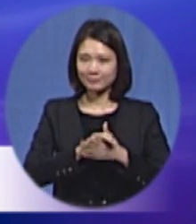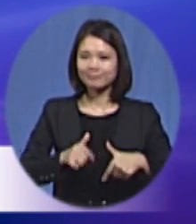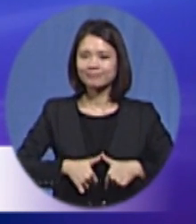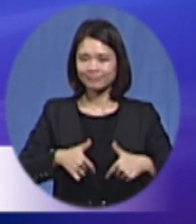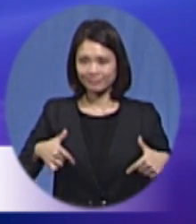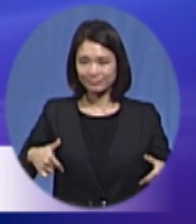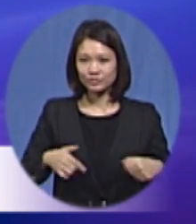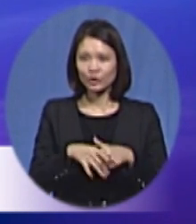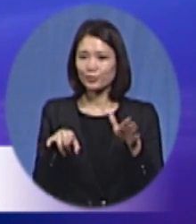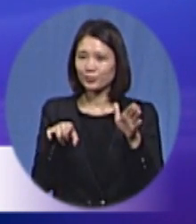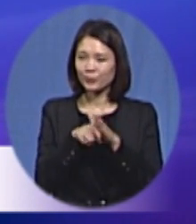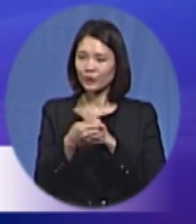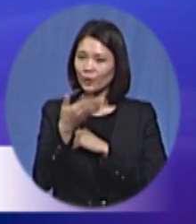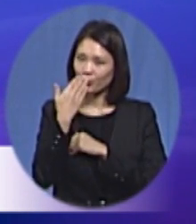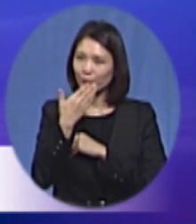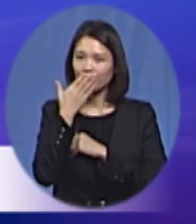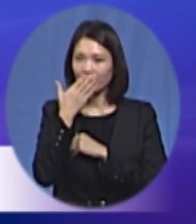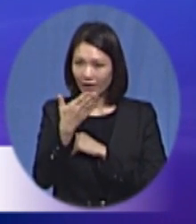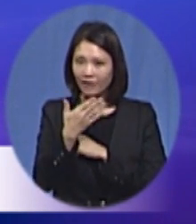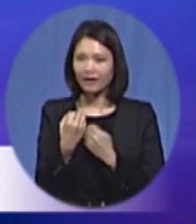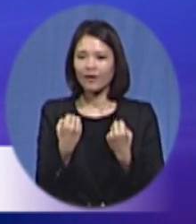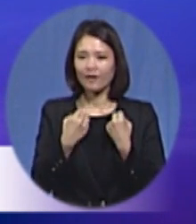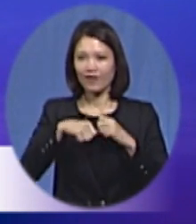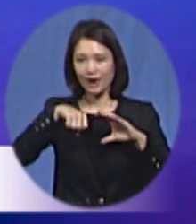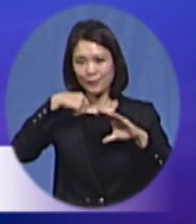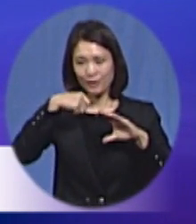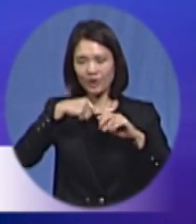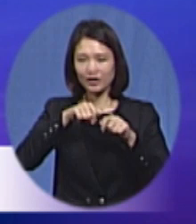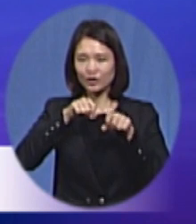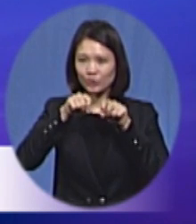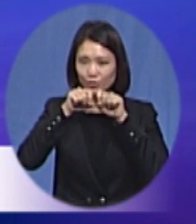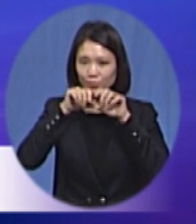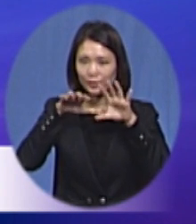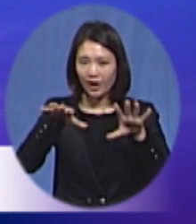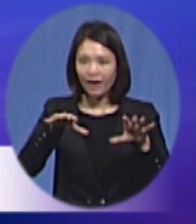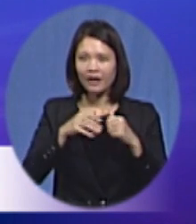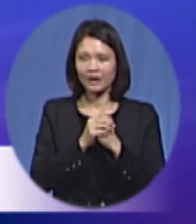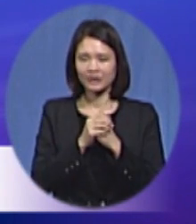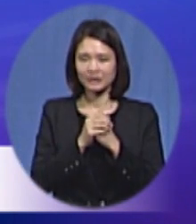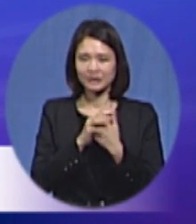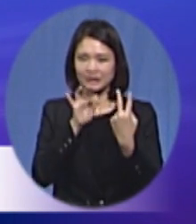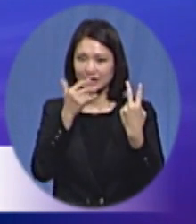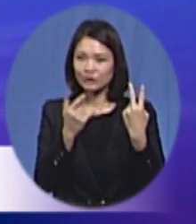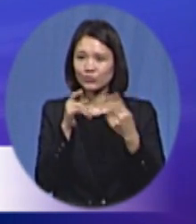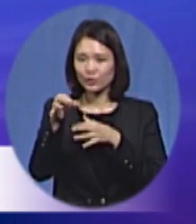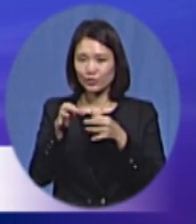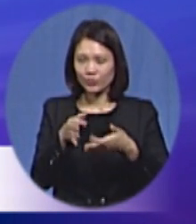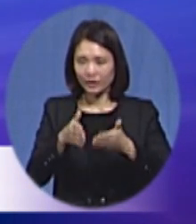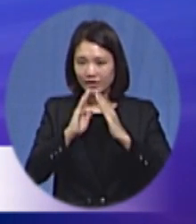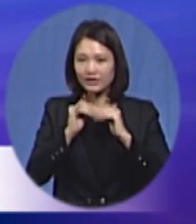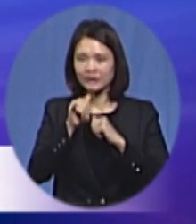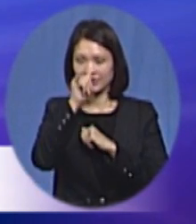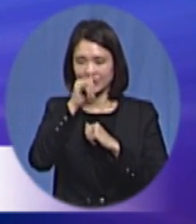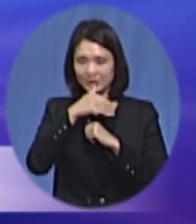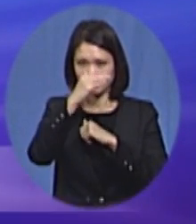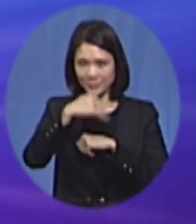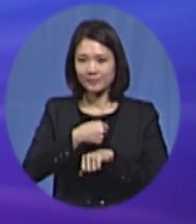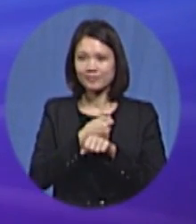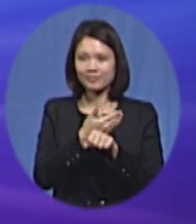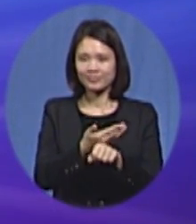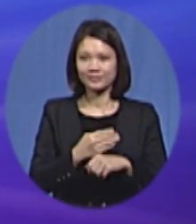물론 믿고 먹을 수 있는 건강한 먹을거리라는 입소문에 2호점까지 문을 열었다고 하는데요. 이명아